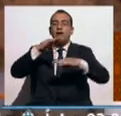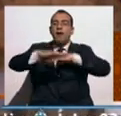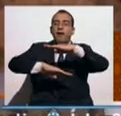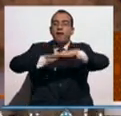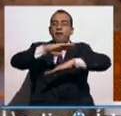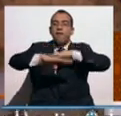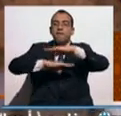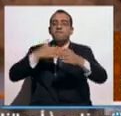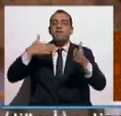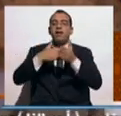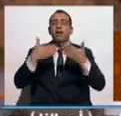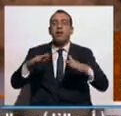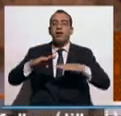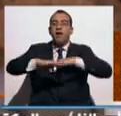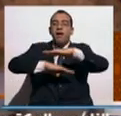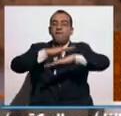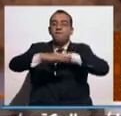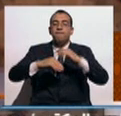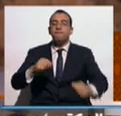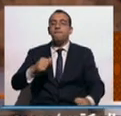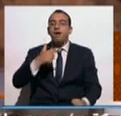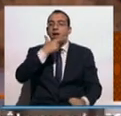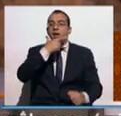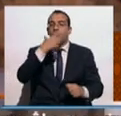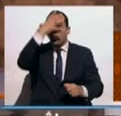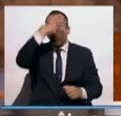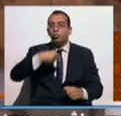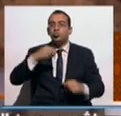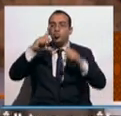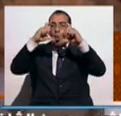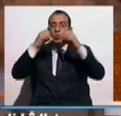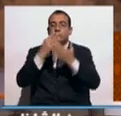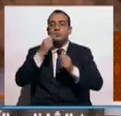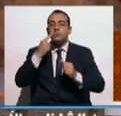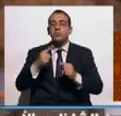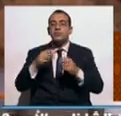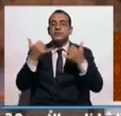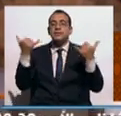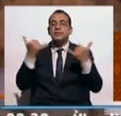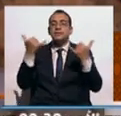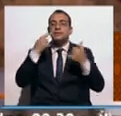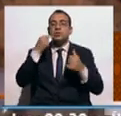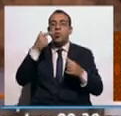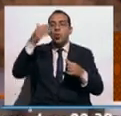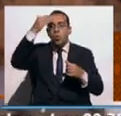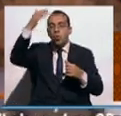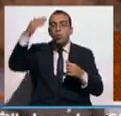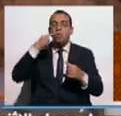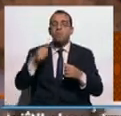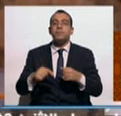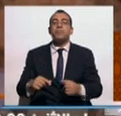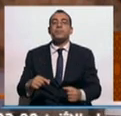الكفن. اللي هو إيه الكفن ده؟ هذا الكفن في صورته السهلة البسيطة قال العلماء إنه